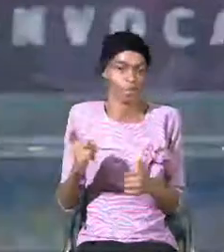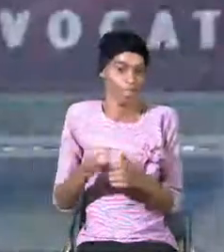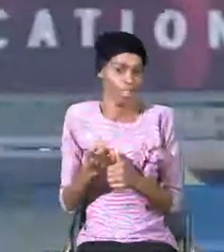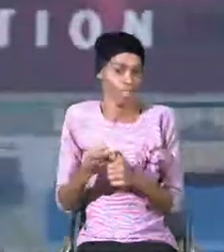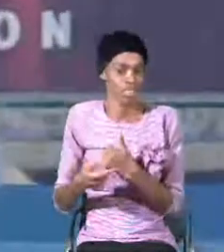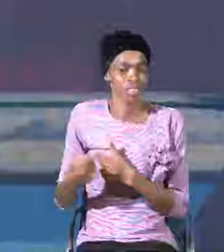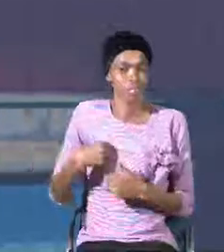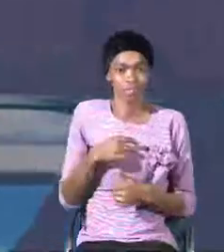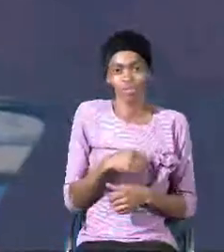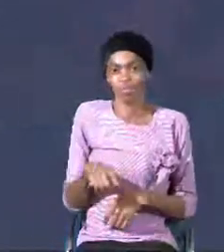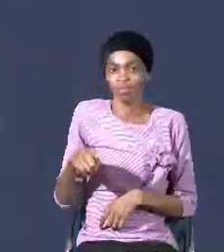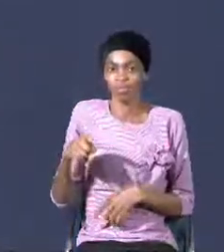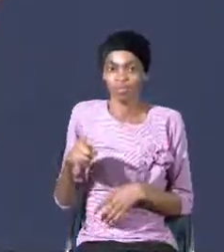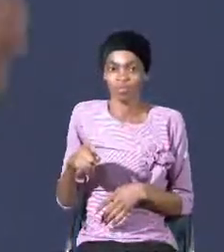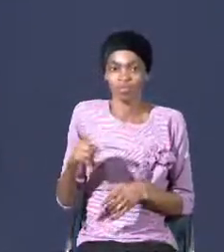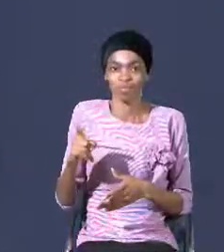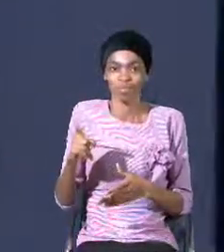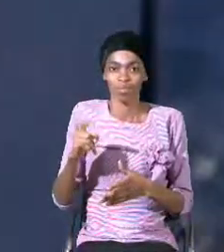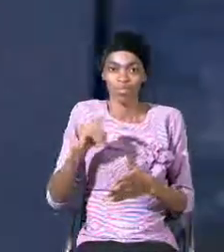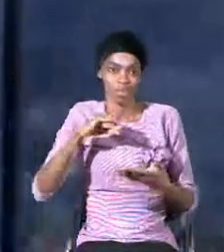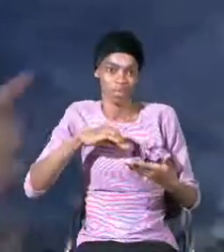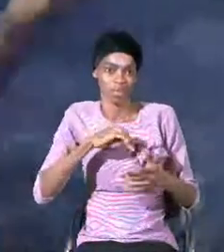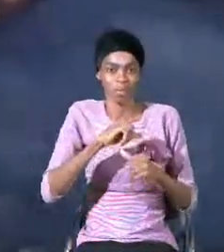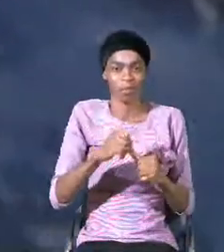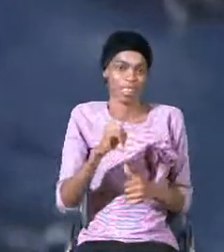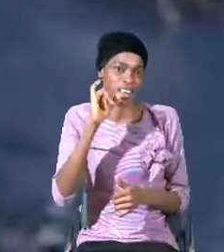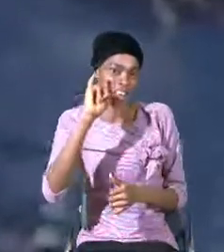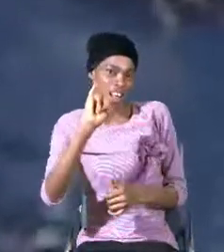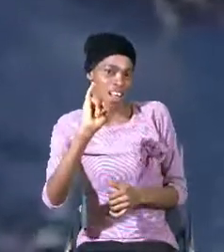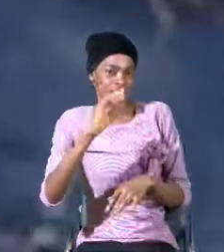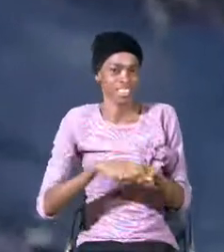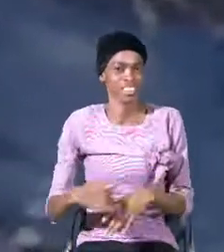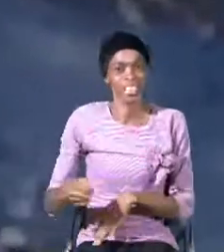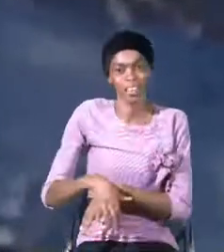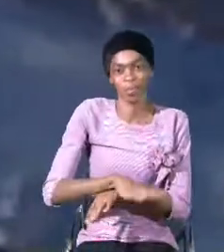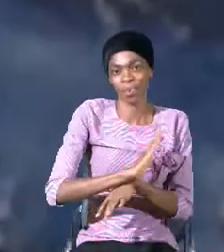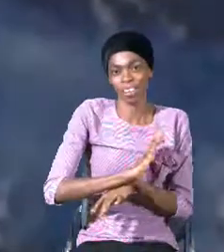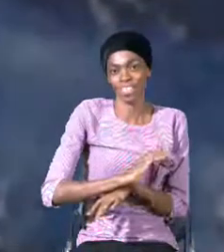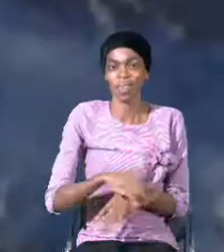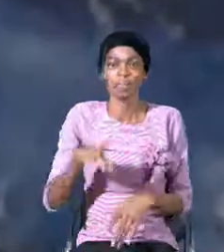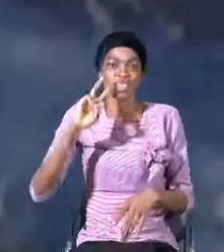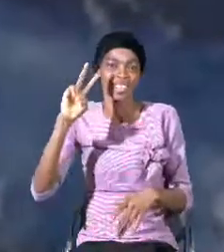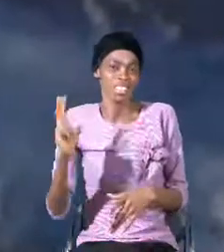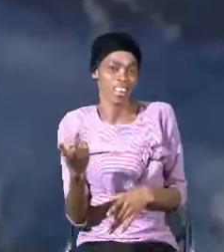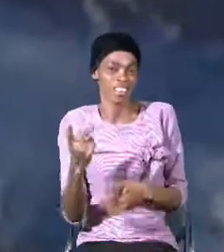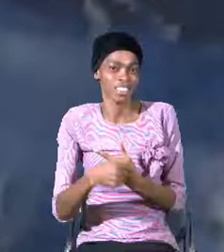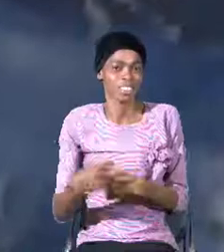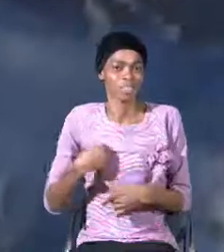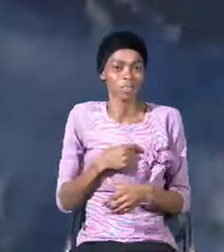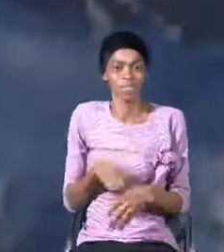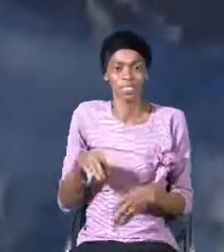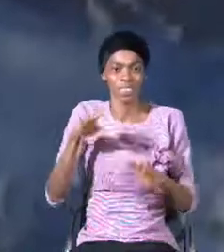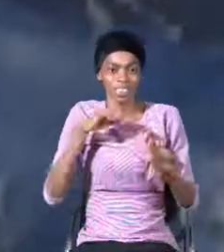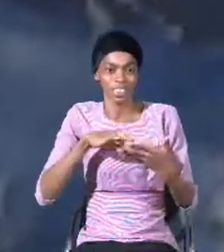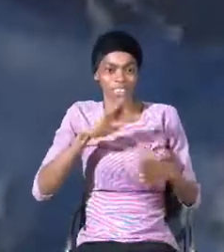Le premier jour, nous avons examiné le I de l'impact. Le deuxième jour, nous avons vu le M de